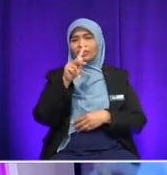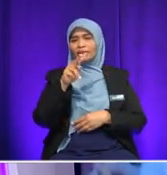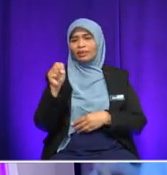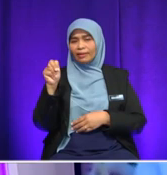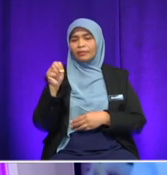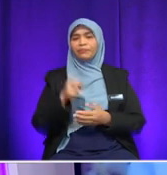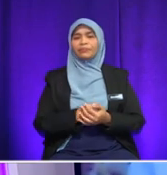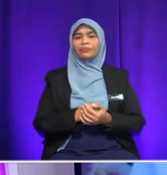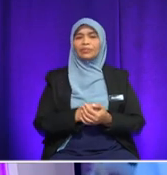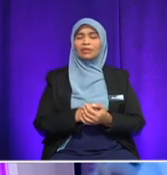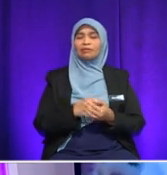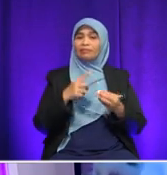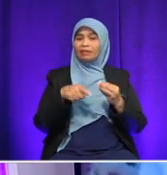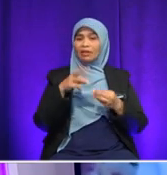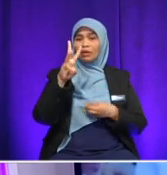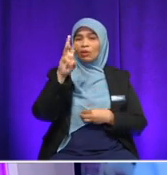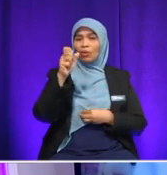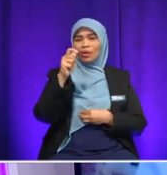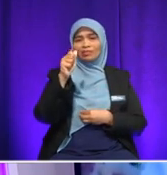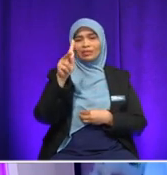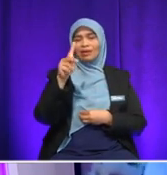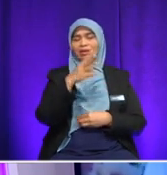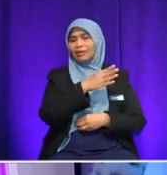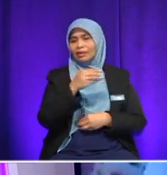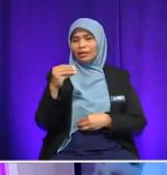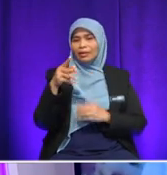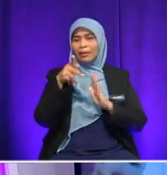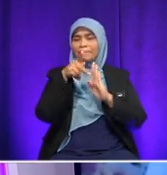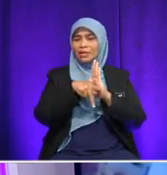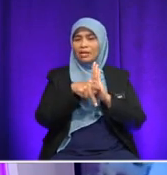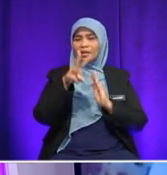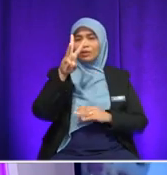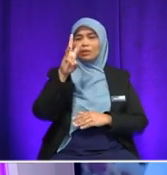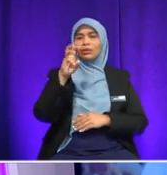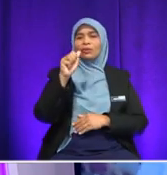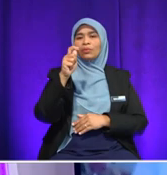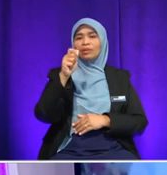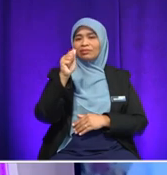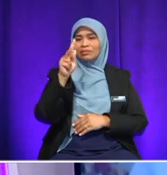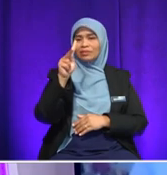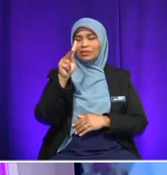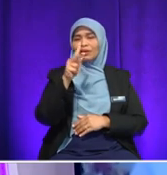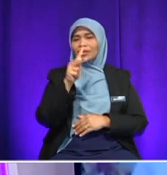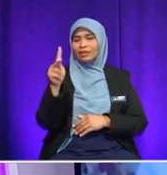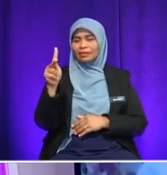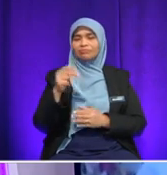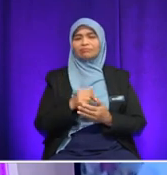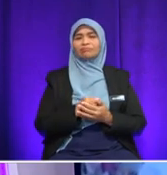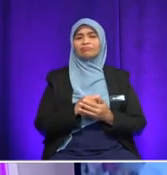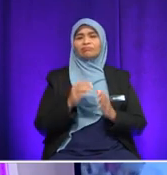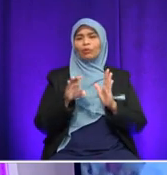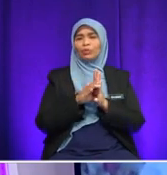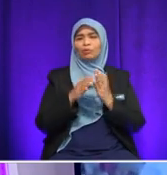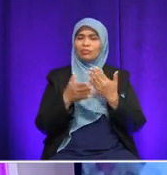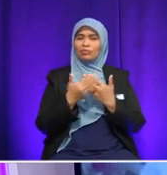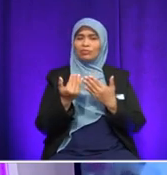betul. Mengenai sesetengah watak dan juga perwatakan tersebut. Contohnya macam tadi, walaupun soalan cukup mudah, tetapi kadang-kadang, itu watak